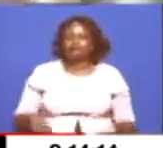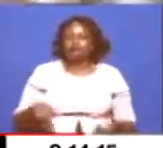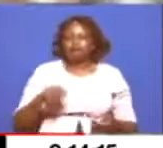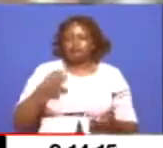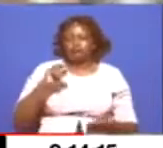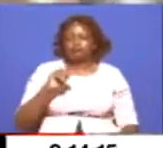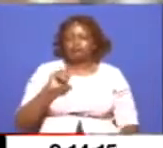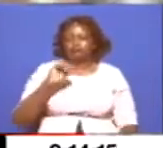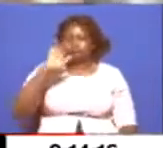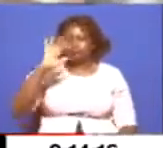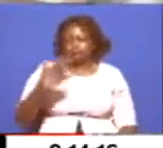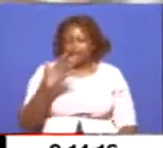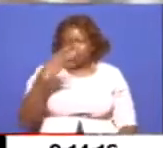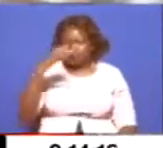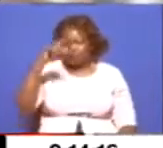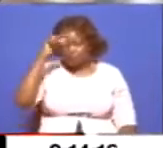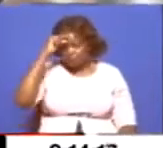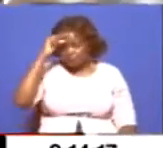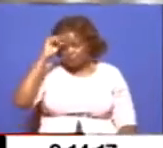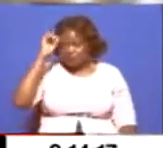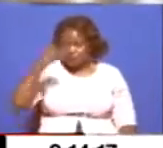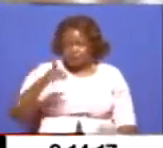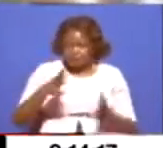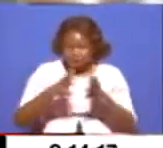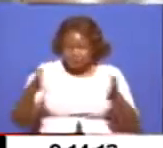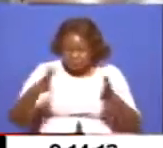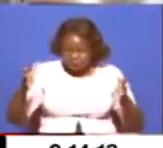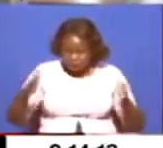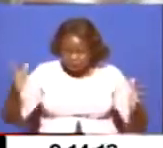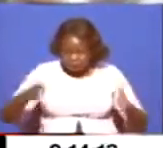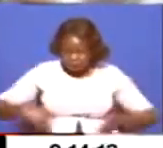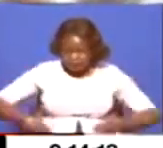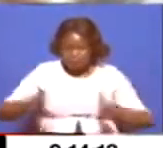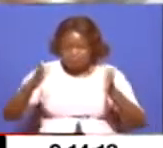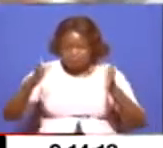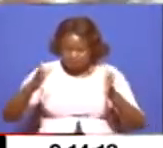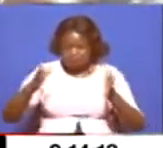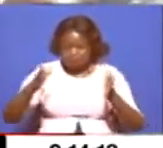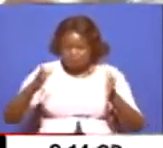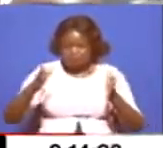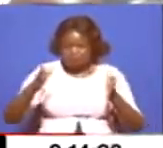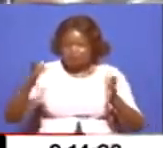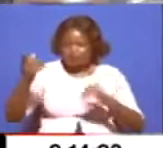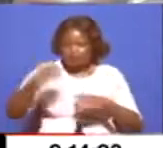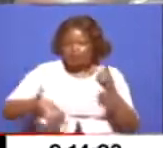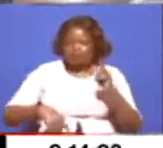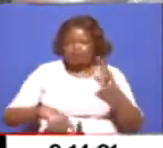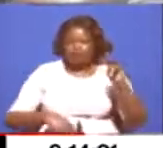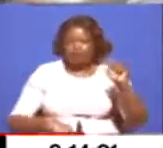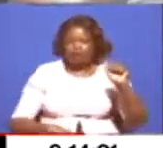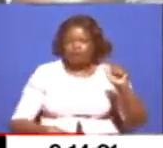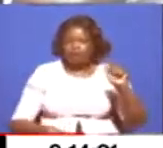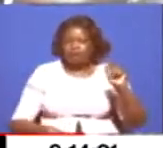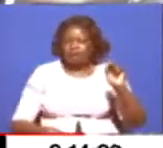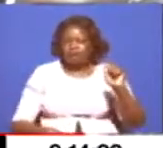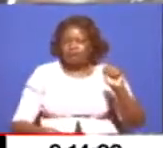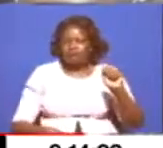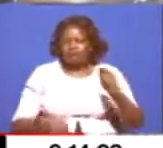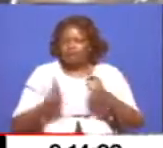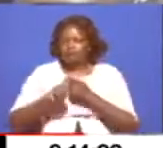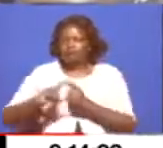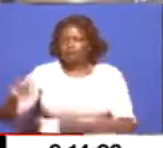tano itapanua hii barabara kama dual carriage kutoka Malaba mpaka Nairobi.